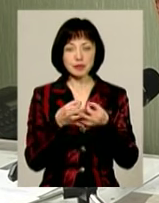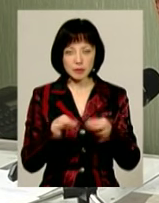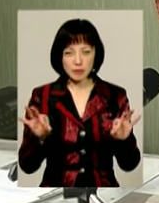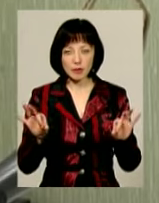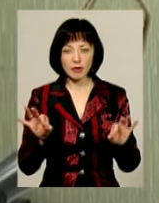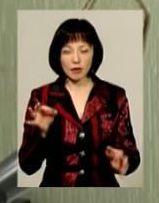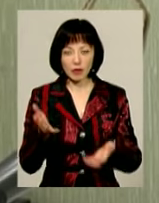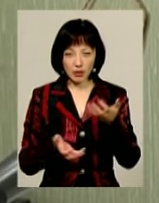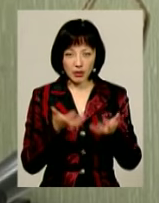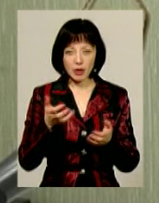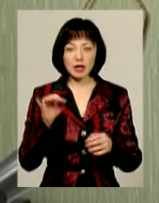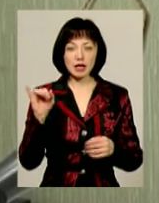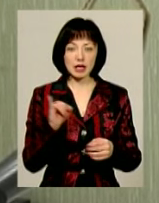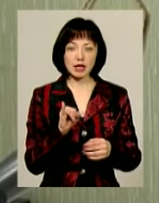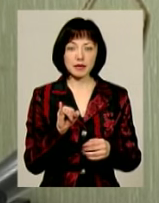розконсервацією і